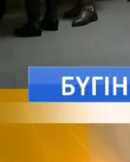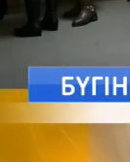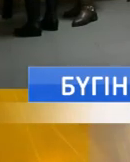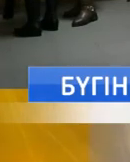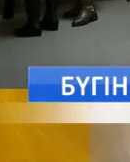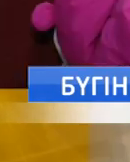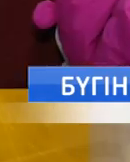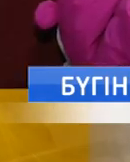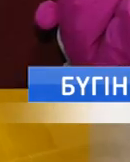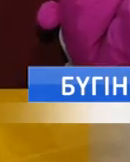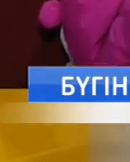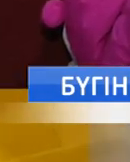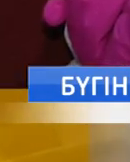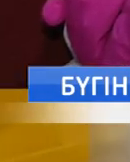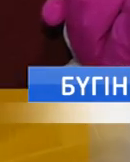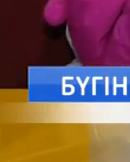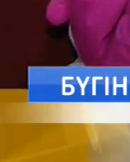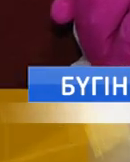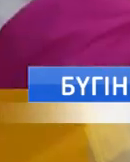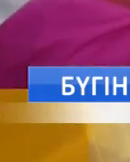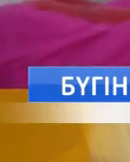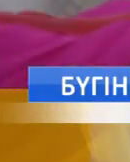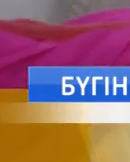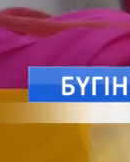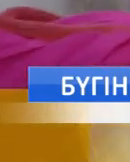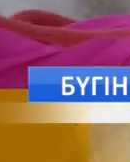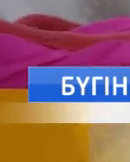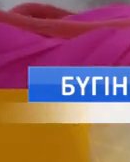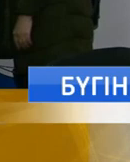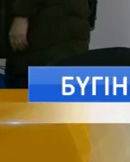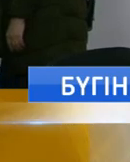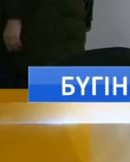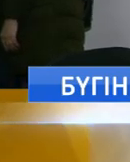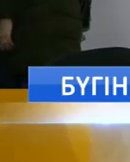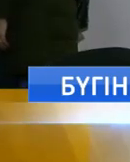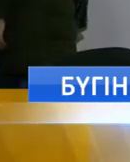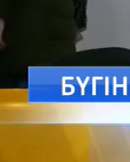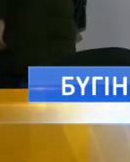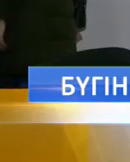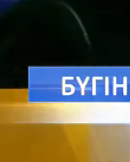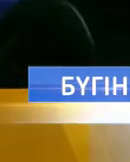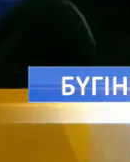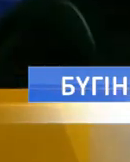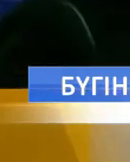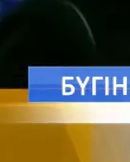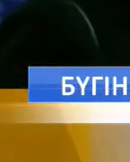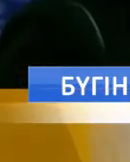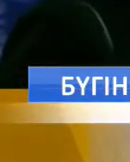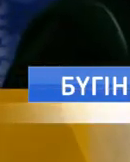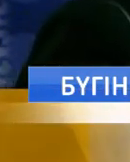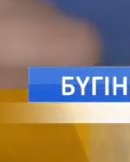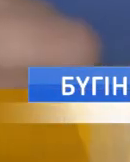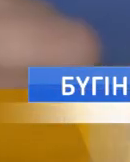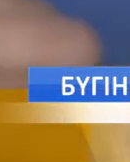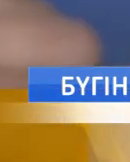Жаңа атаулы әлеуметтік көмек бірінші сәуірден бастап беріле бастайды. Бұл жәрдемақы түрі кімдерге төленеді және қандай талаптары бар? Бірер сәттен соң